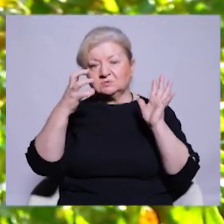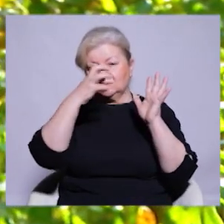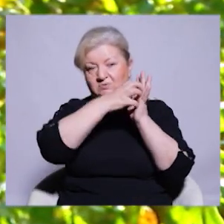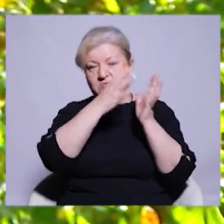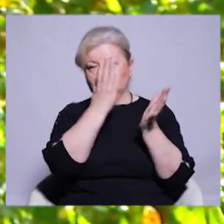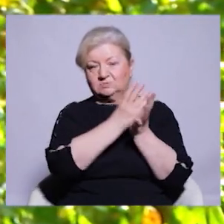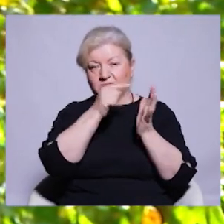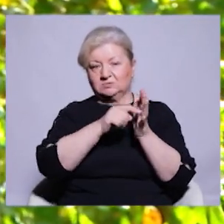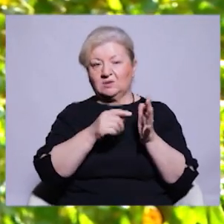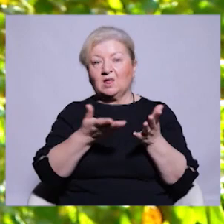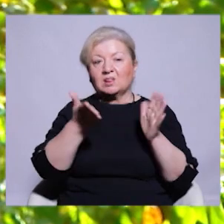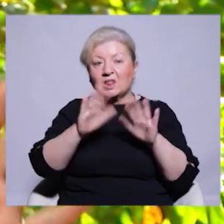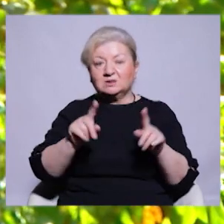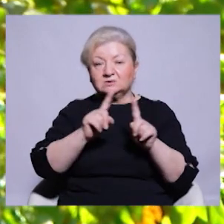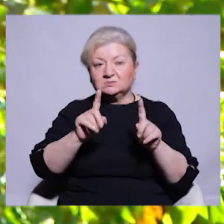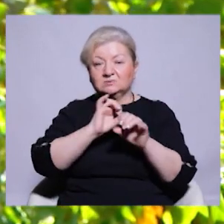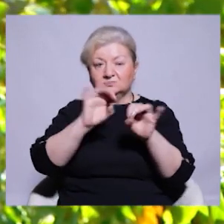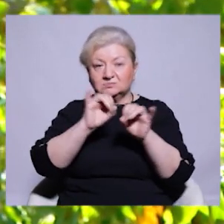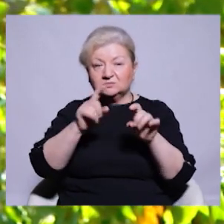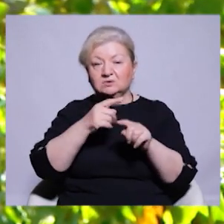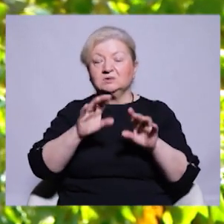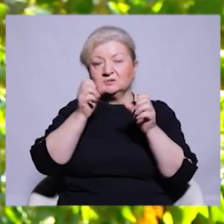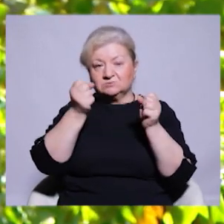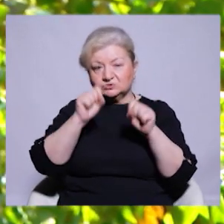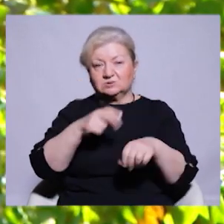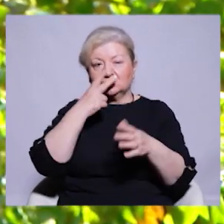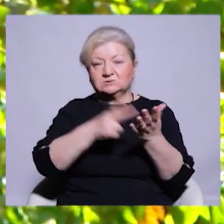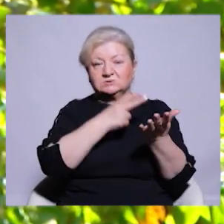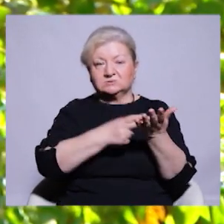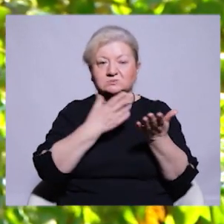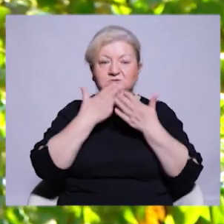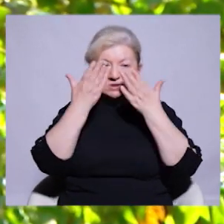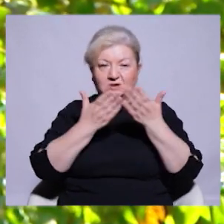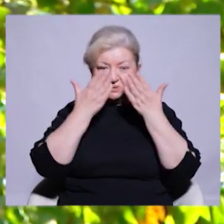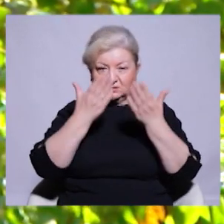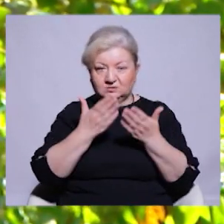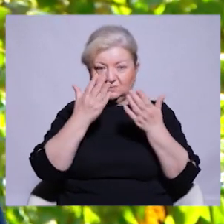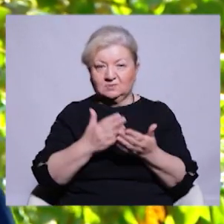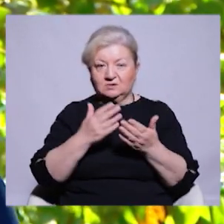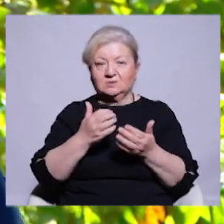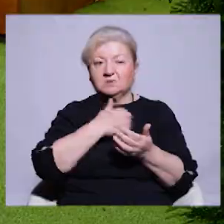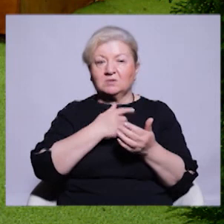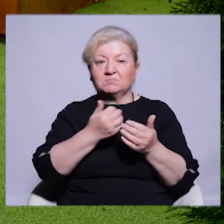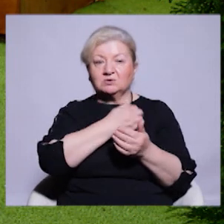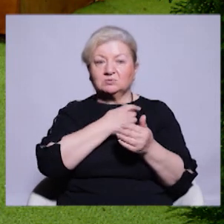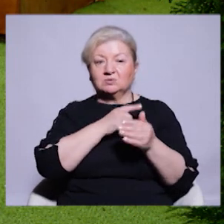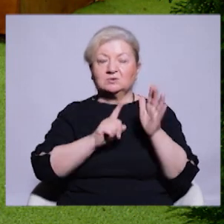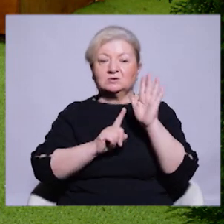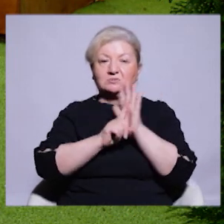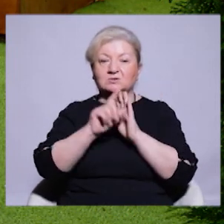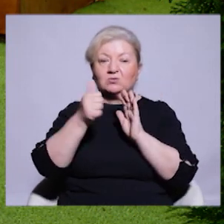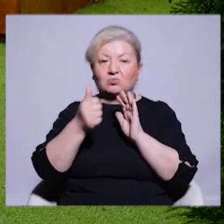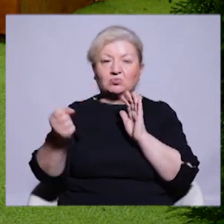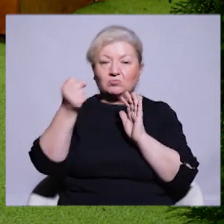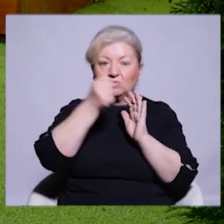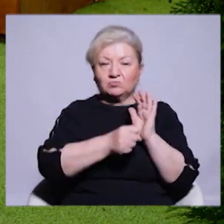წაიკითხეთ წიგნში. მე მინდოდა ზოგადი მიმოხილვა ვახტანგთან დაკავშირებით და მივსულიყავით, საიდან მოვიდა ვახტანგი, რამდენი წელს გარდაიცვალა